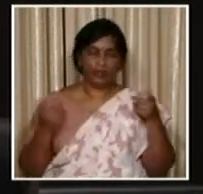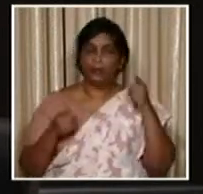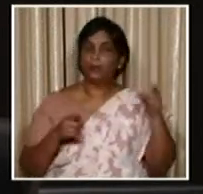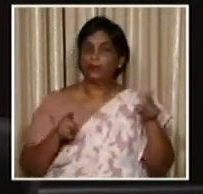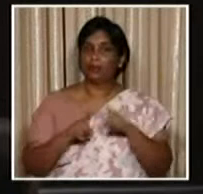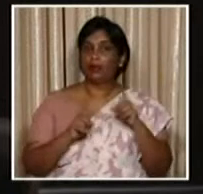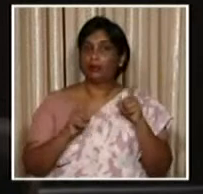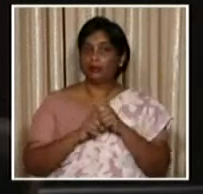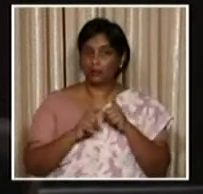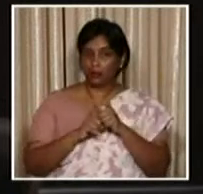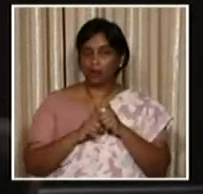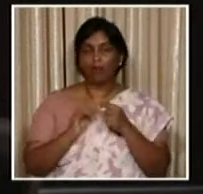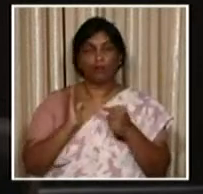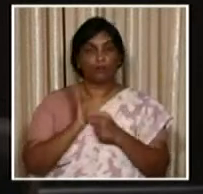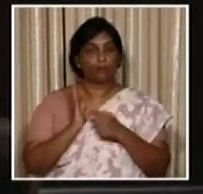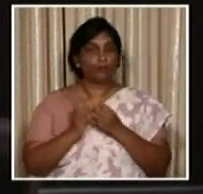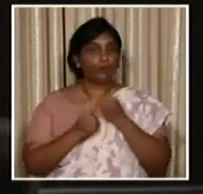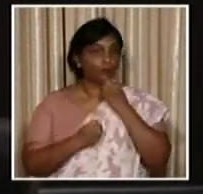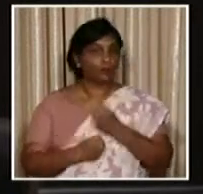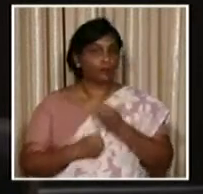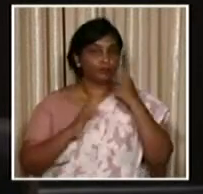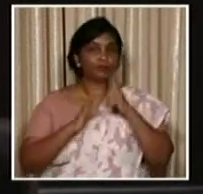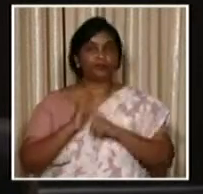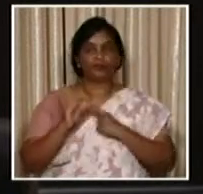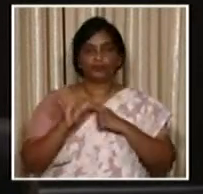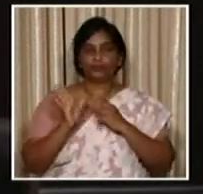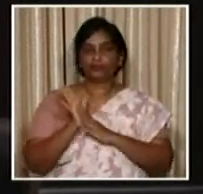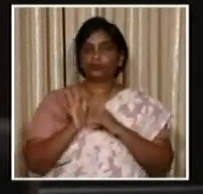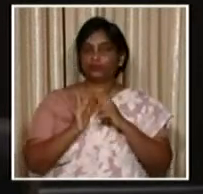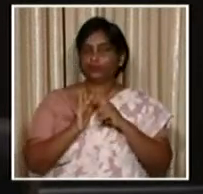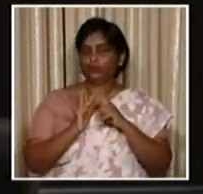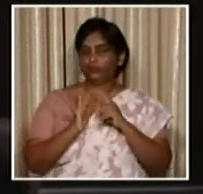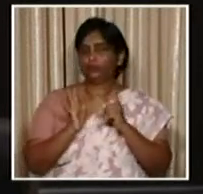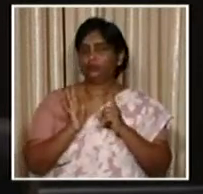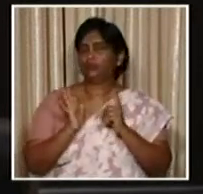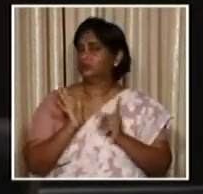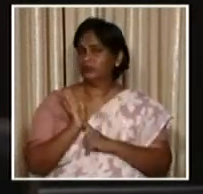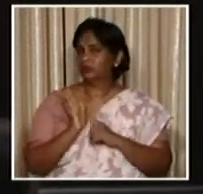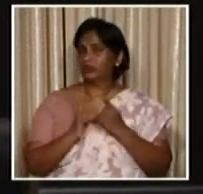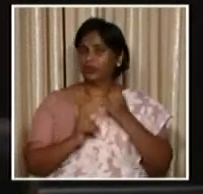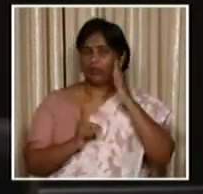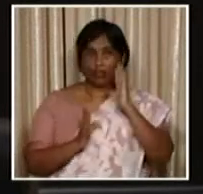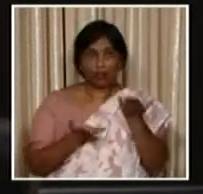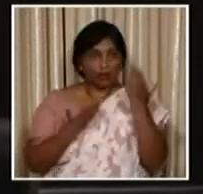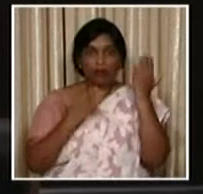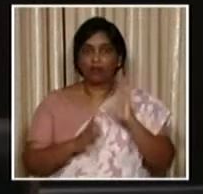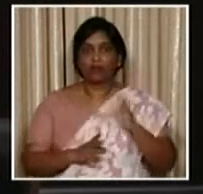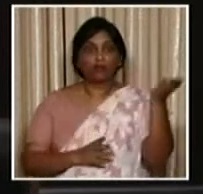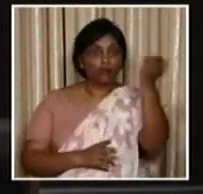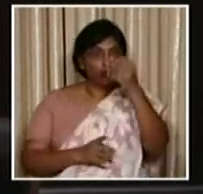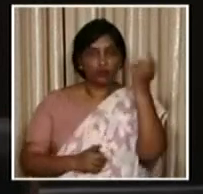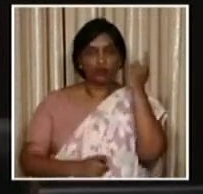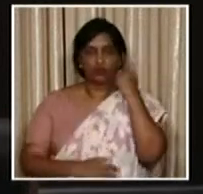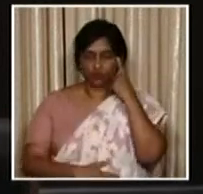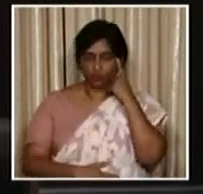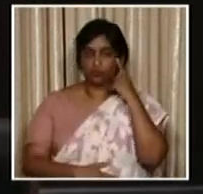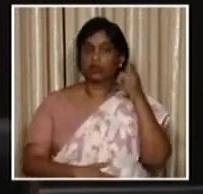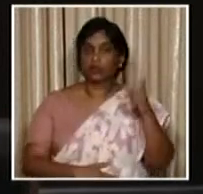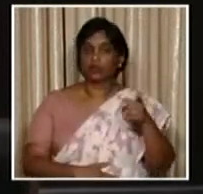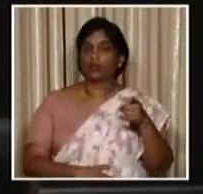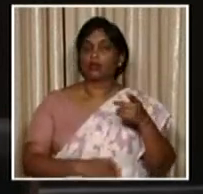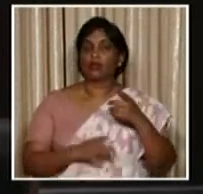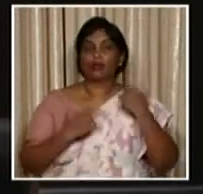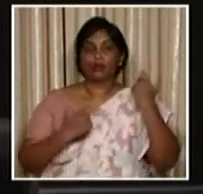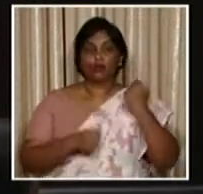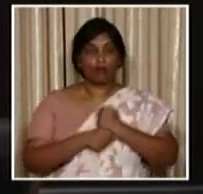වගේම දෙහිවල ට්‍රොපිකල් බෝම්බේ පුපුරාගත්තු ජමීල් මේ ජමීල් ඉබේ මතුවෙච්ච කෙනෙක් නෙමෙයි. ඔබ තමුන්නාන්සලා දන්නවා. මේ